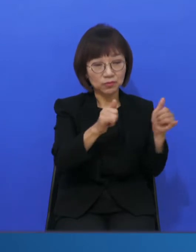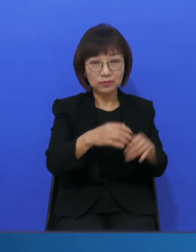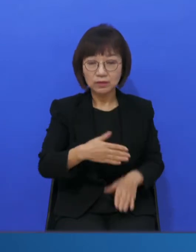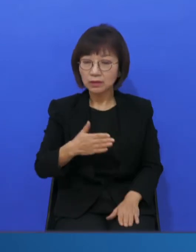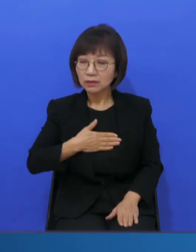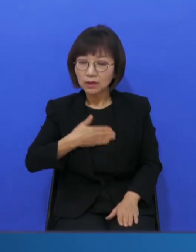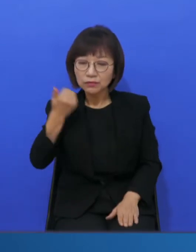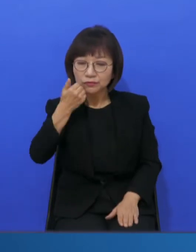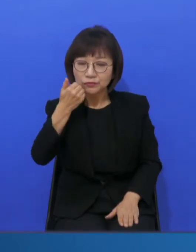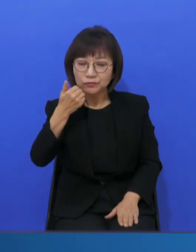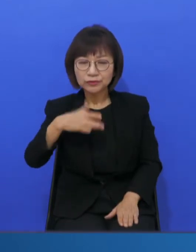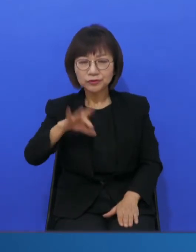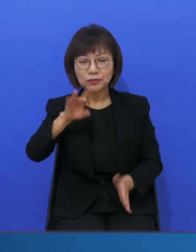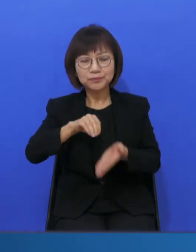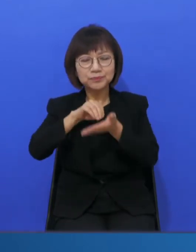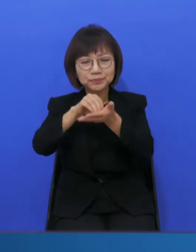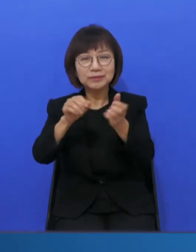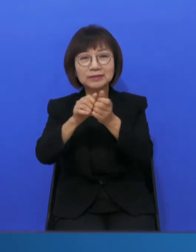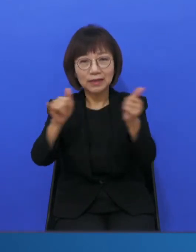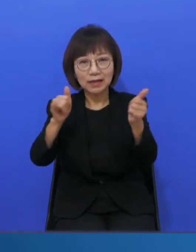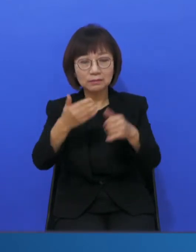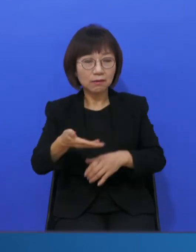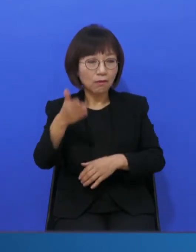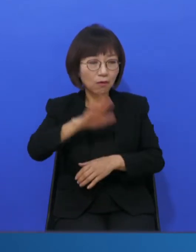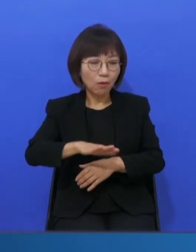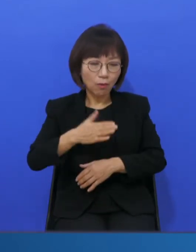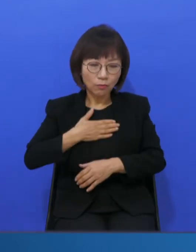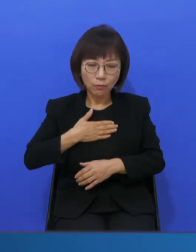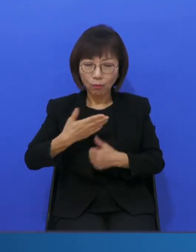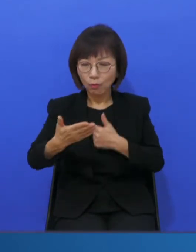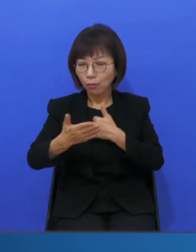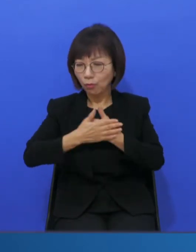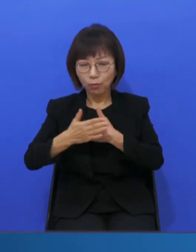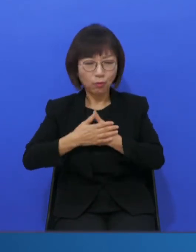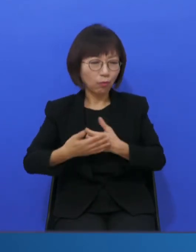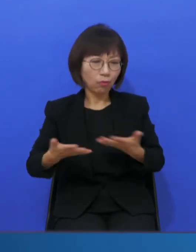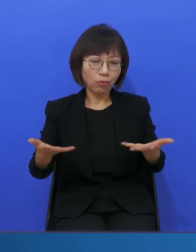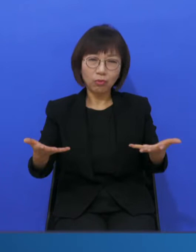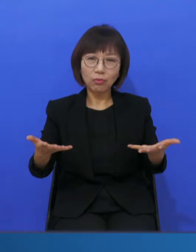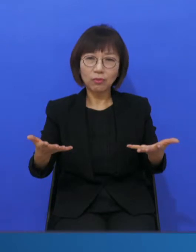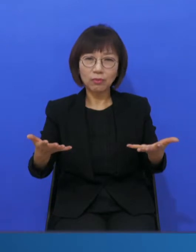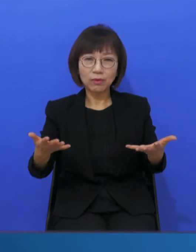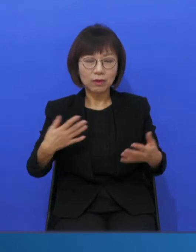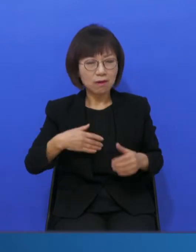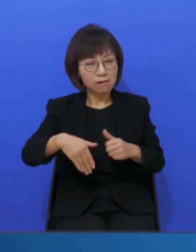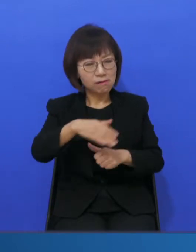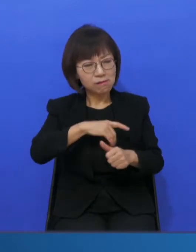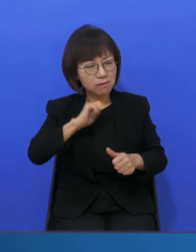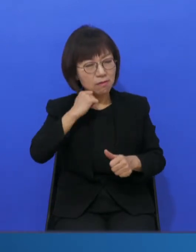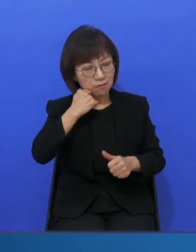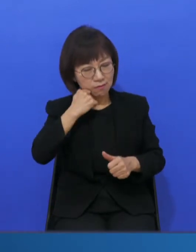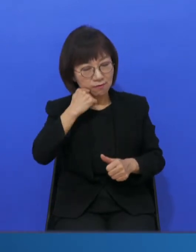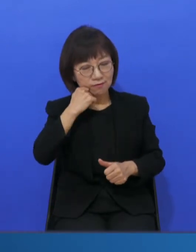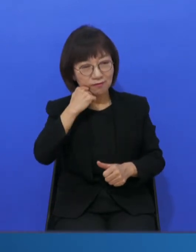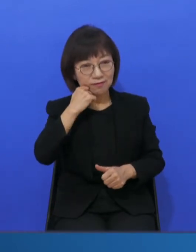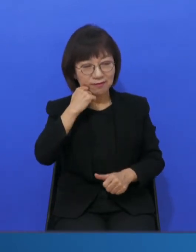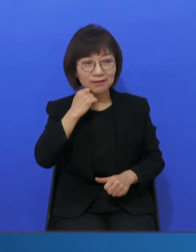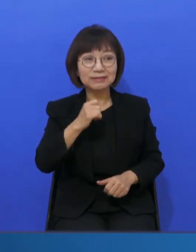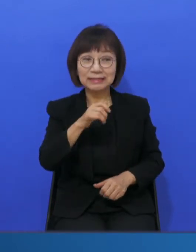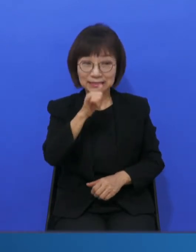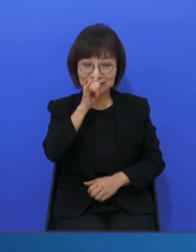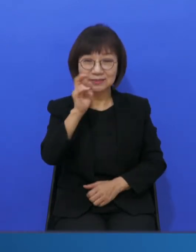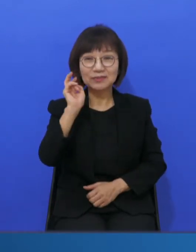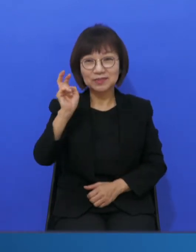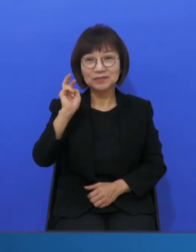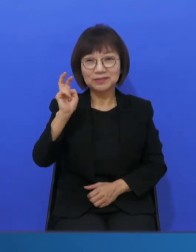한데 아무 배경이 없다. 이런 분도 있을 겁니다. I'm sure there are people here that I'm a church member, I'm a lay leader, and yet I don't have any kind of